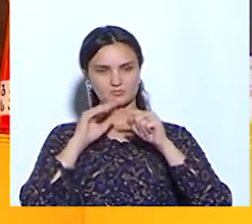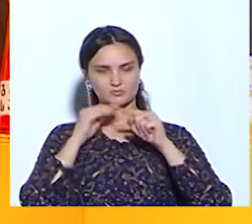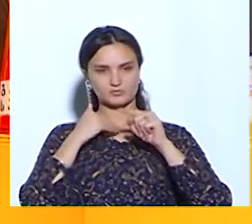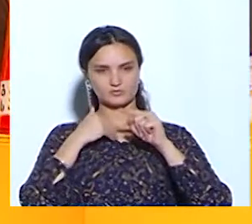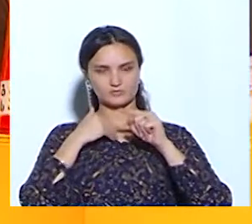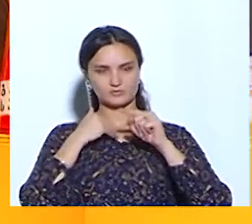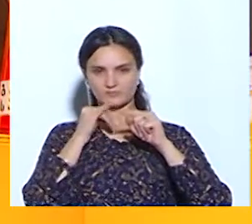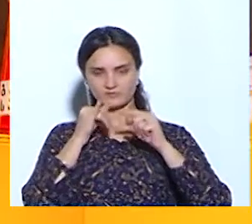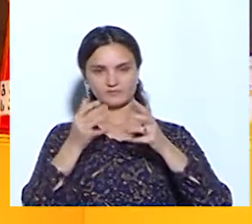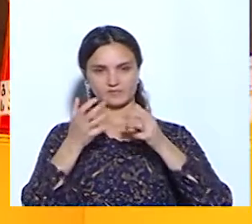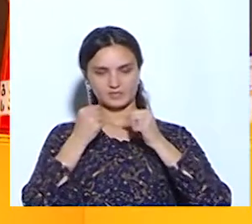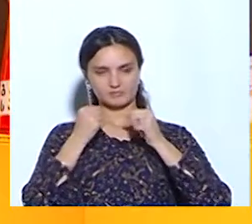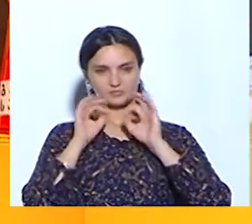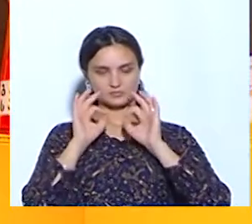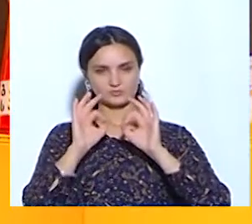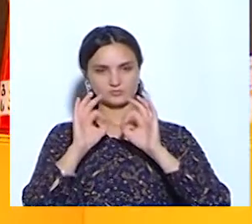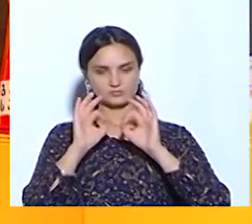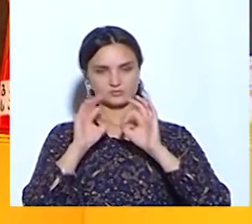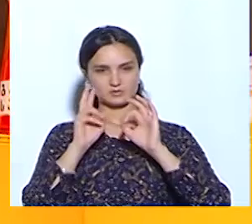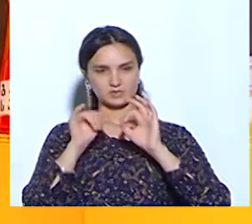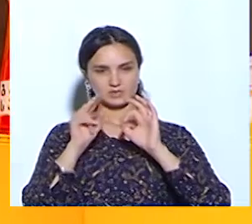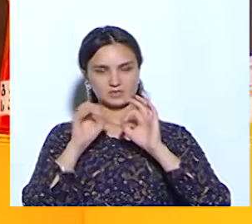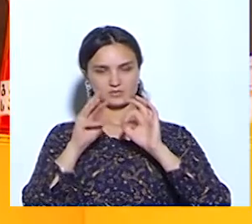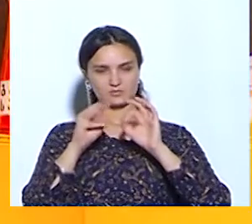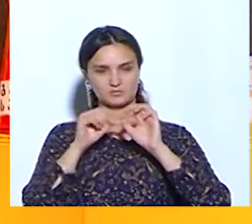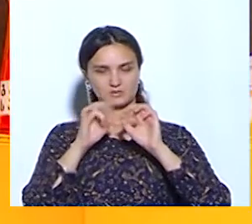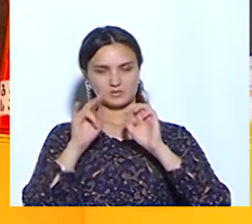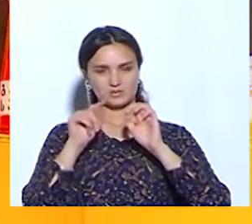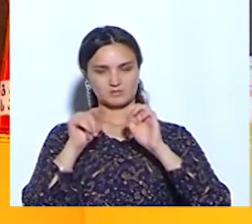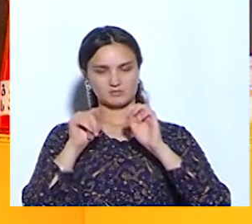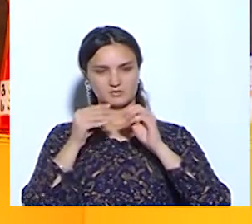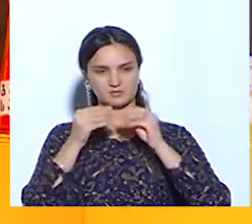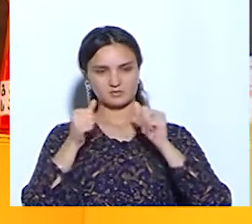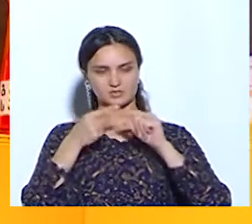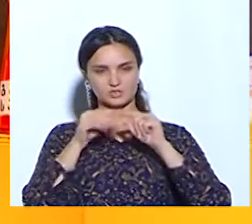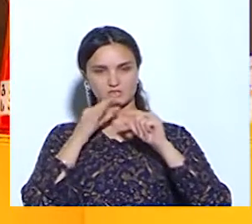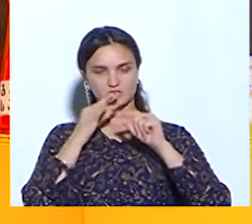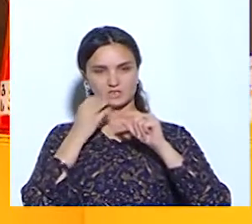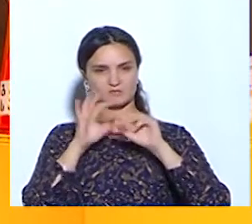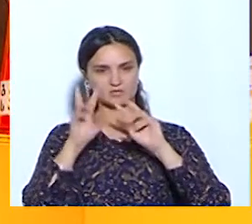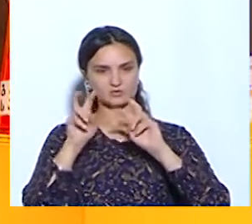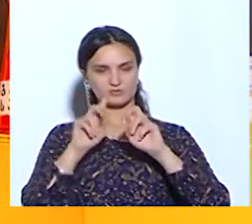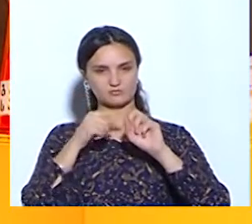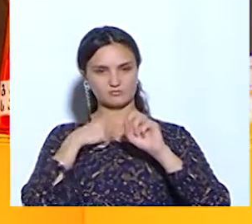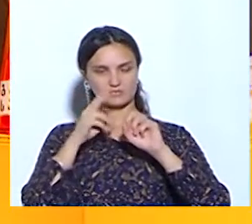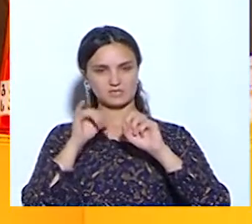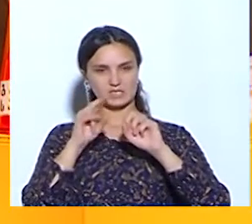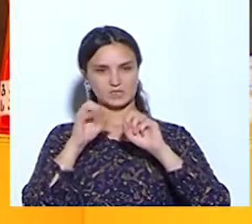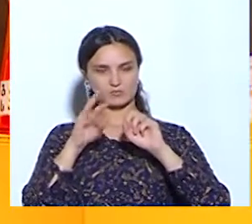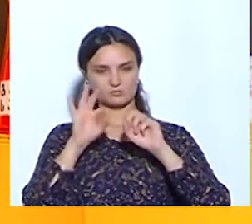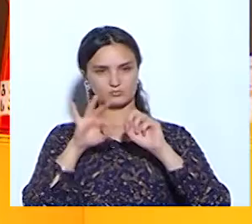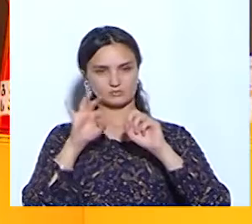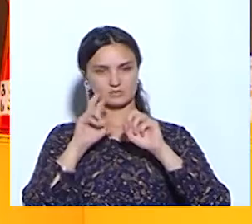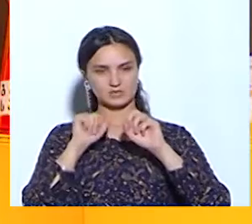ჩვენ გარედან ვერ ვიღებთ ადეკვატური რაოდენობით კალიუმს ან მოვსპობთ ამ წყაროს, ეს ჯერ კიდევ არნიშნავს, რომ ჩვენ კალიუმის